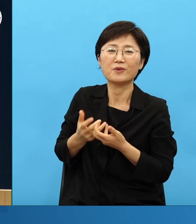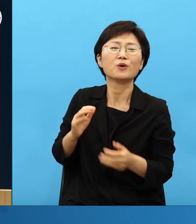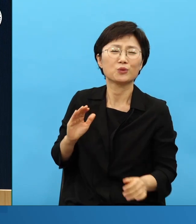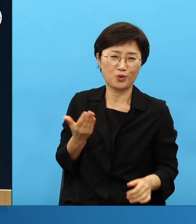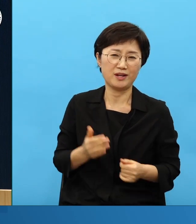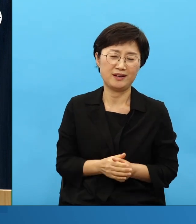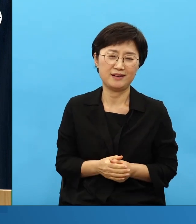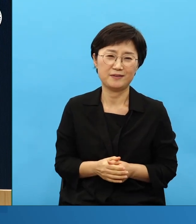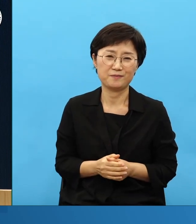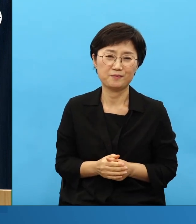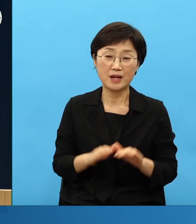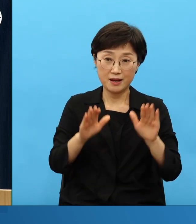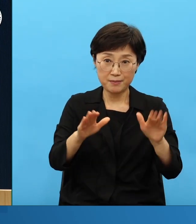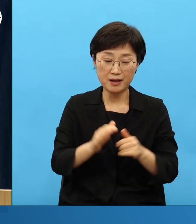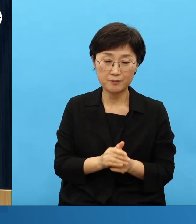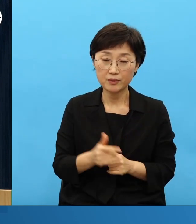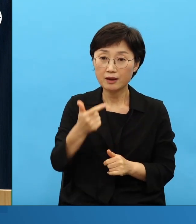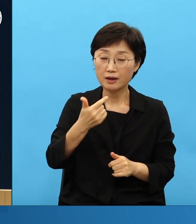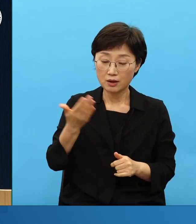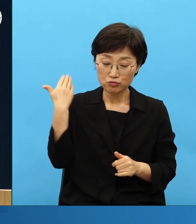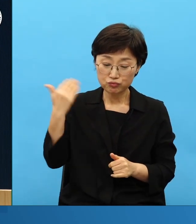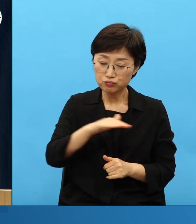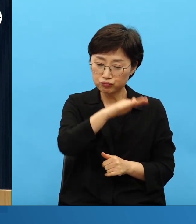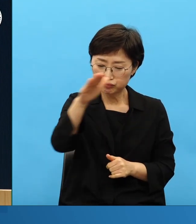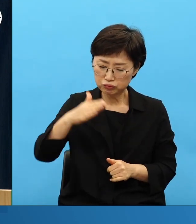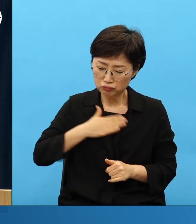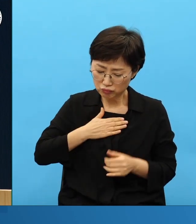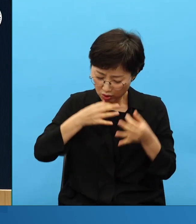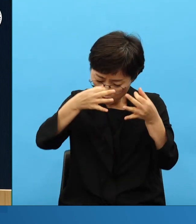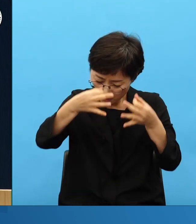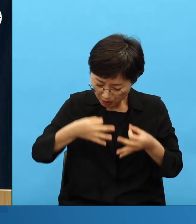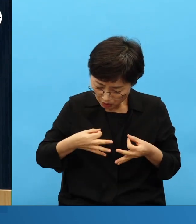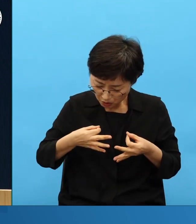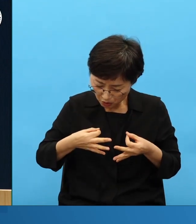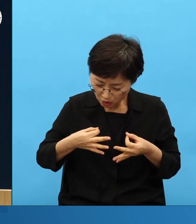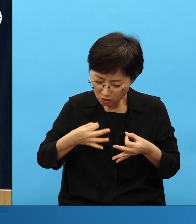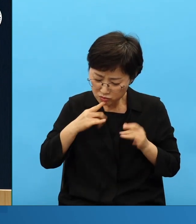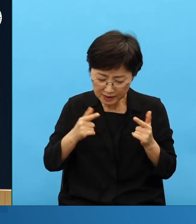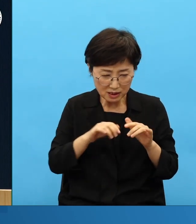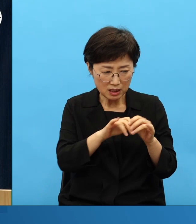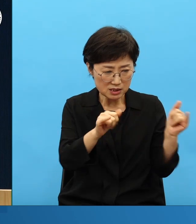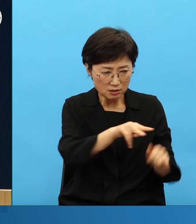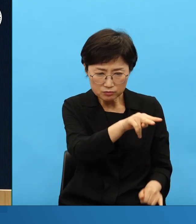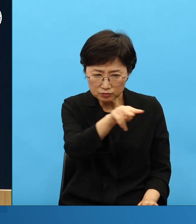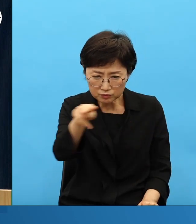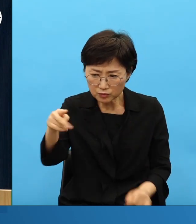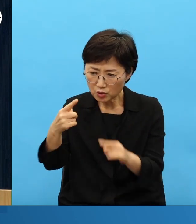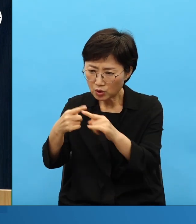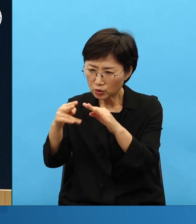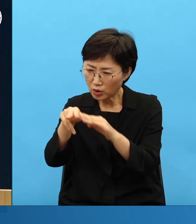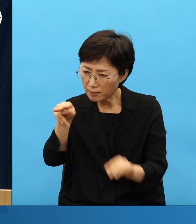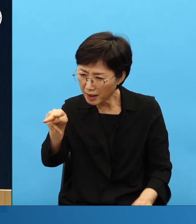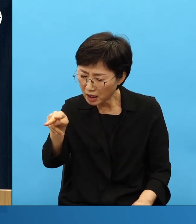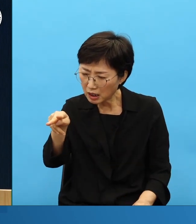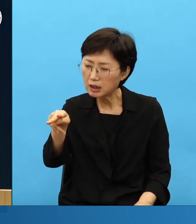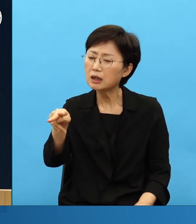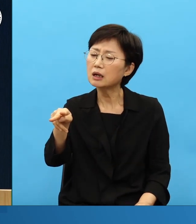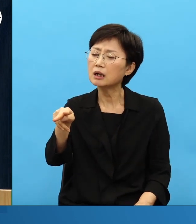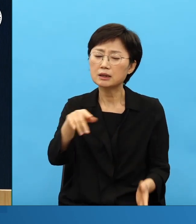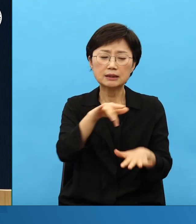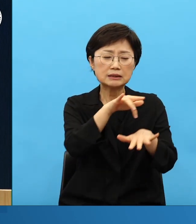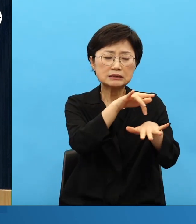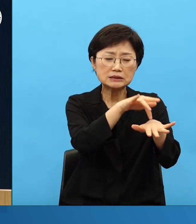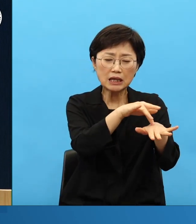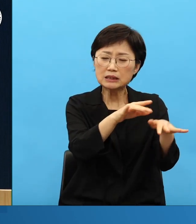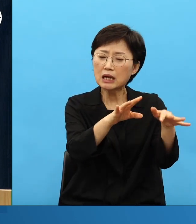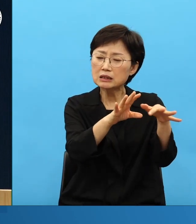우리가 완전히 사단의 틀에 갇혀 있구나. I didn't know this when I was younger, but one day I realized 교회가- we're completely, all the church is completely bound within